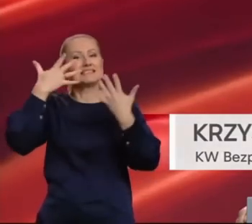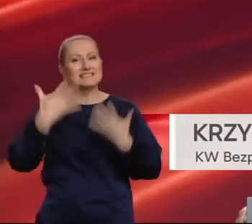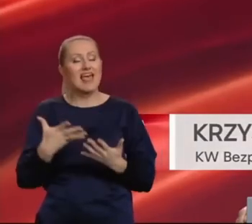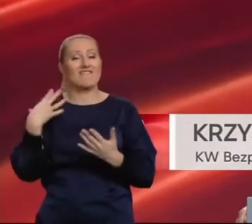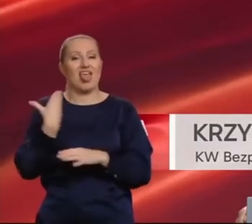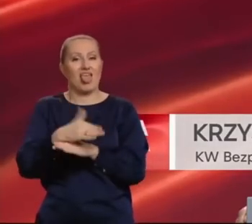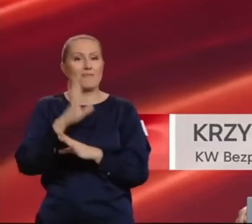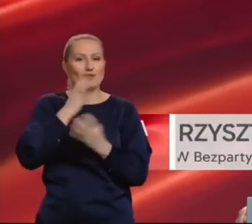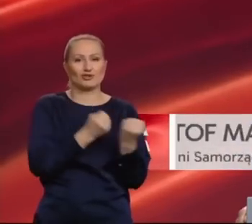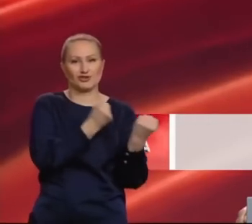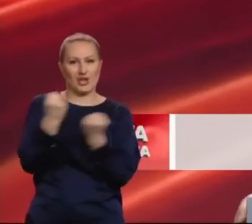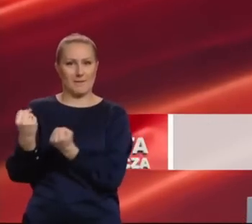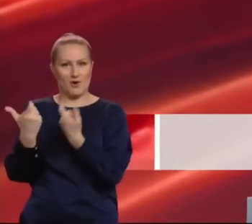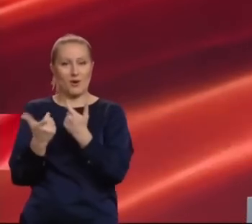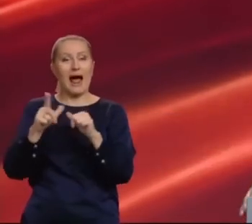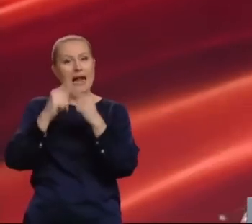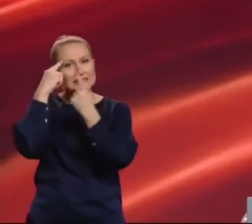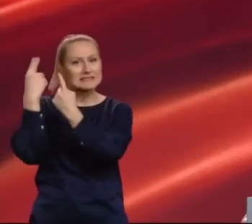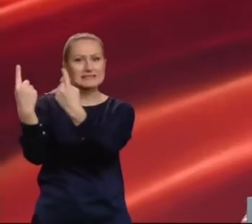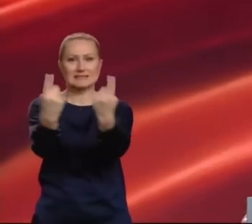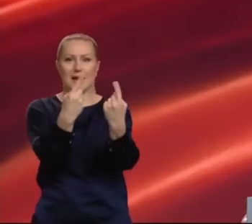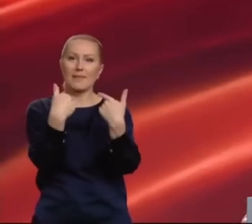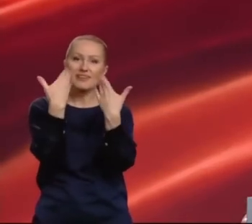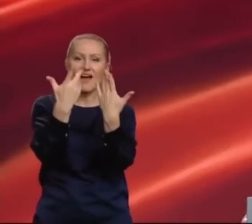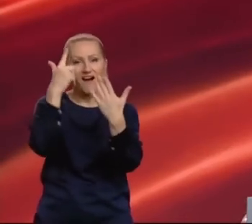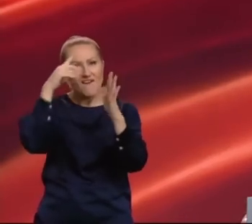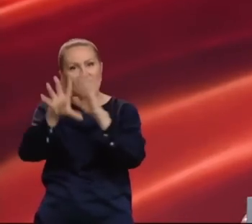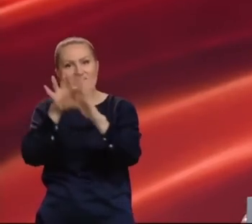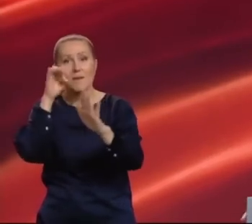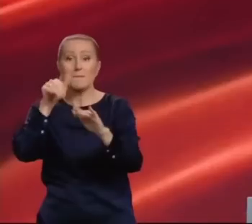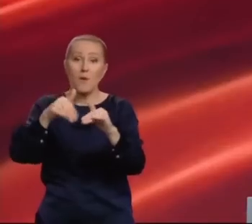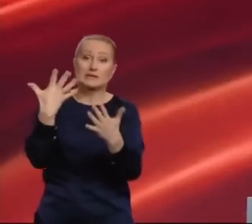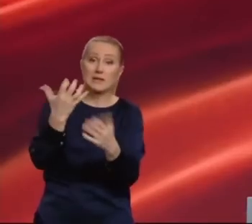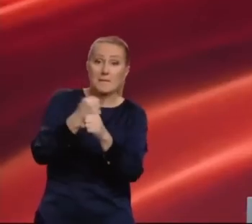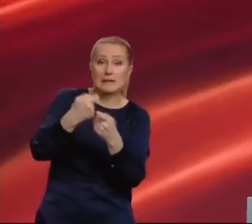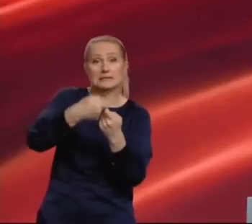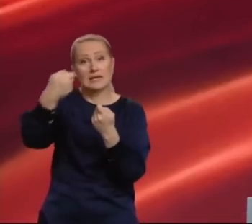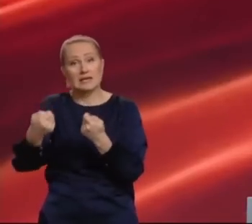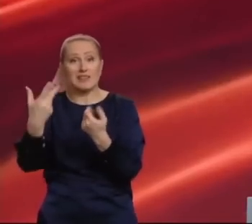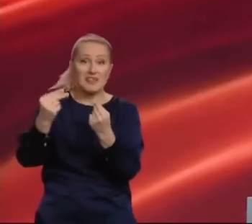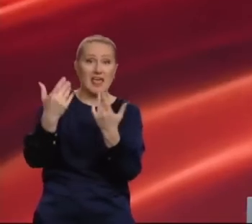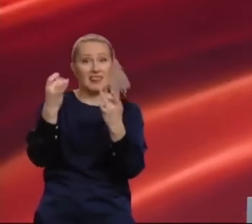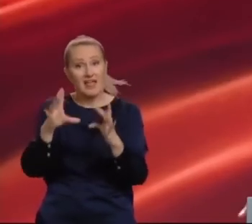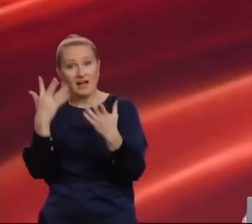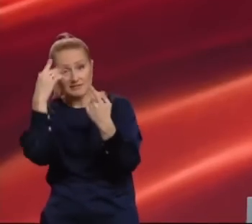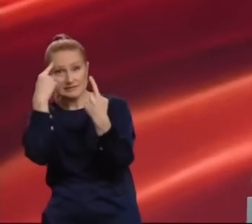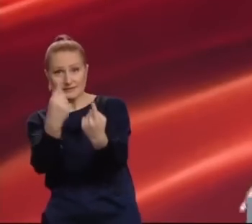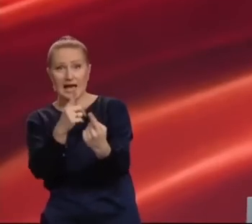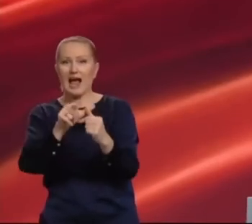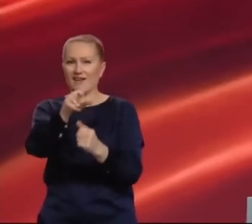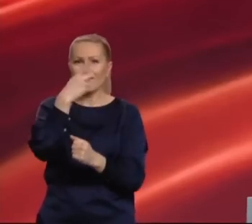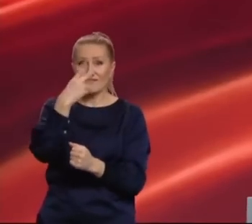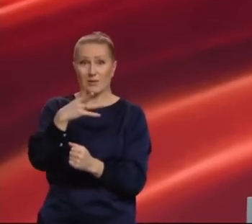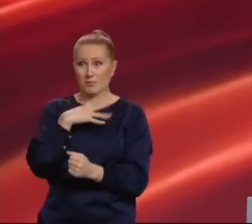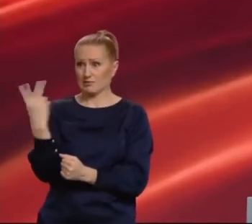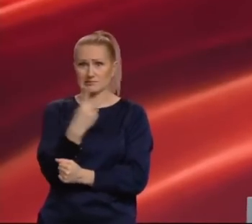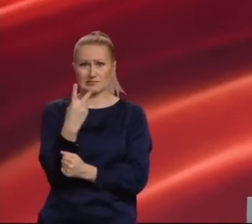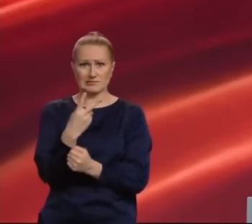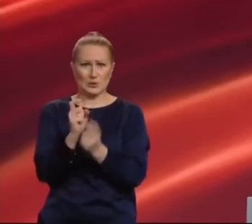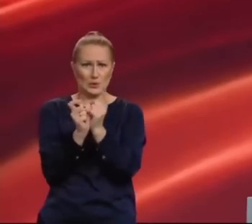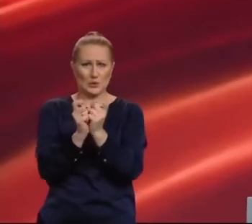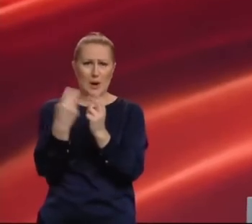ale dać wszystkim wybór, dać wybór być może dłuższej pracy. Natomiast szanowni państwo, byli przed chwilą świadkiem wymiany ciosów pomiędzy